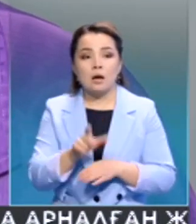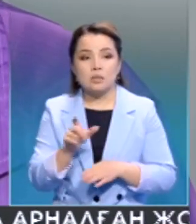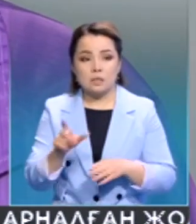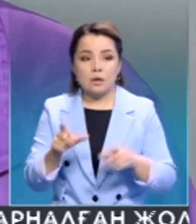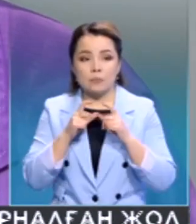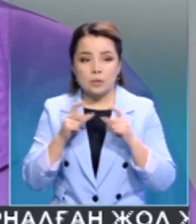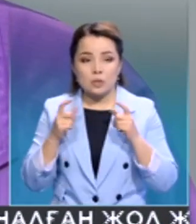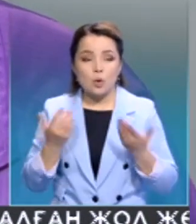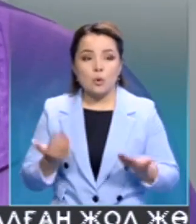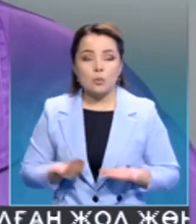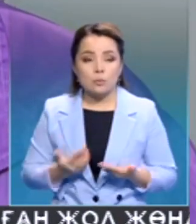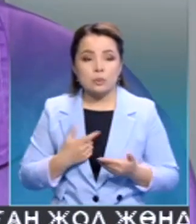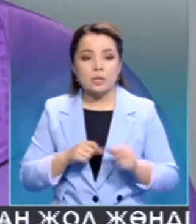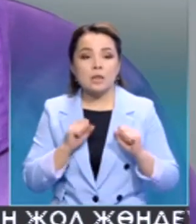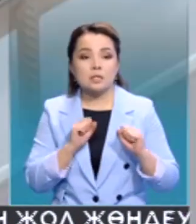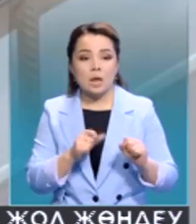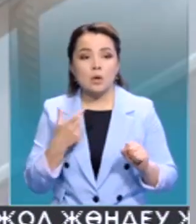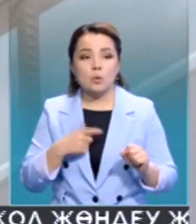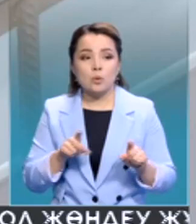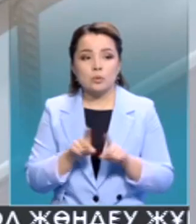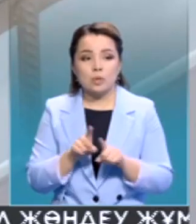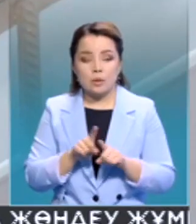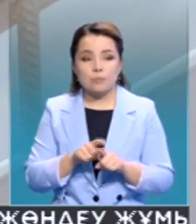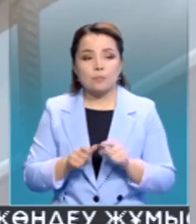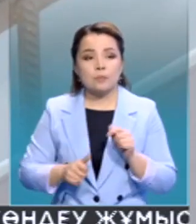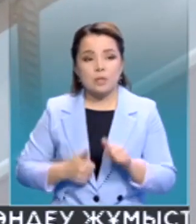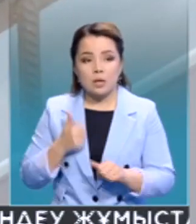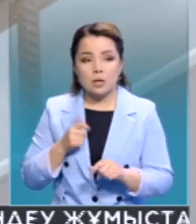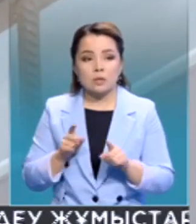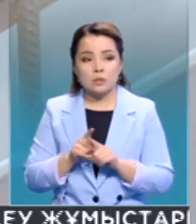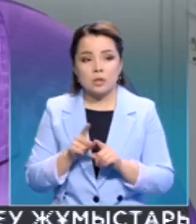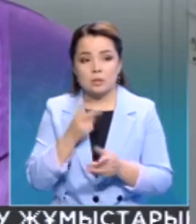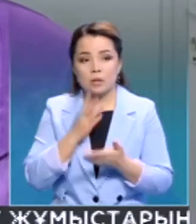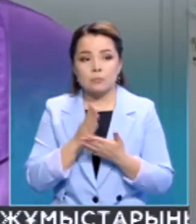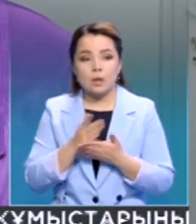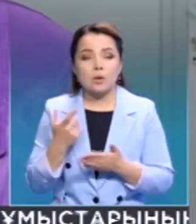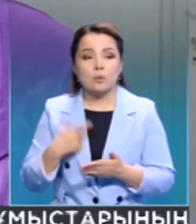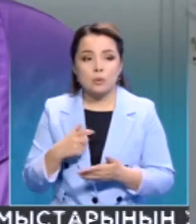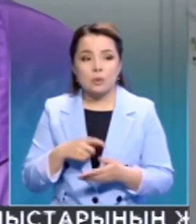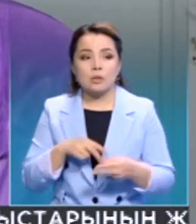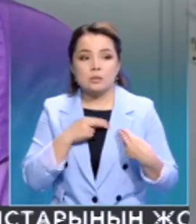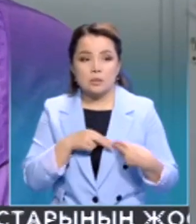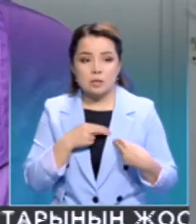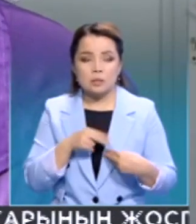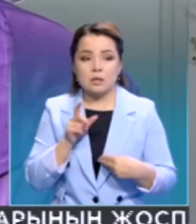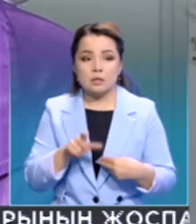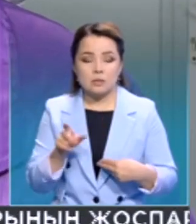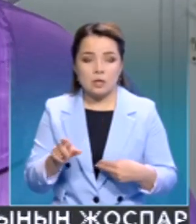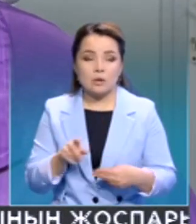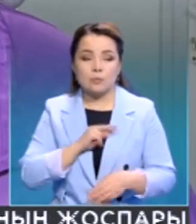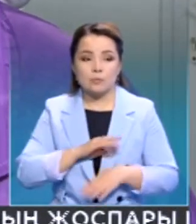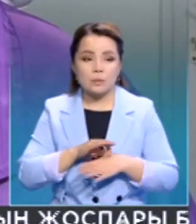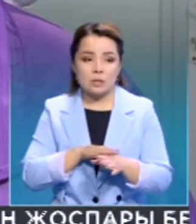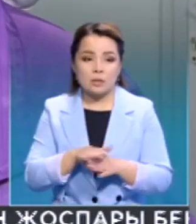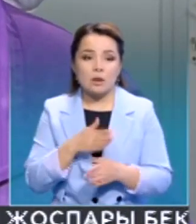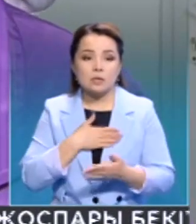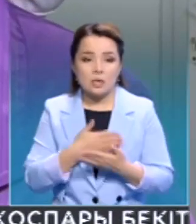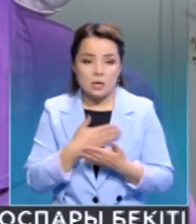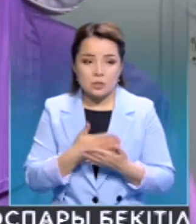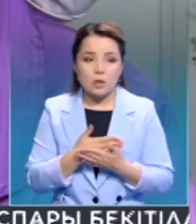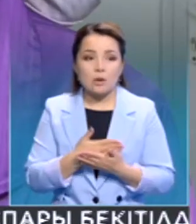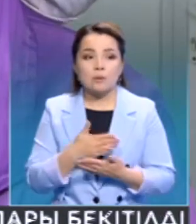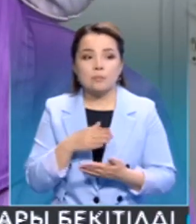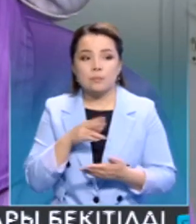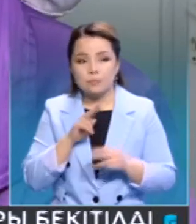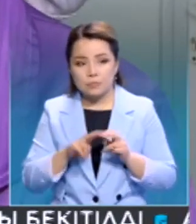тағып, өмірлерін сақтаған өзіме де мақтаныш па, қалай айтсам. Өзіңмен еңбек етіп жүгіріп жүріп, жан-жағыңмен